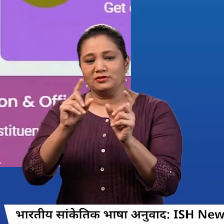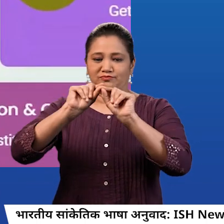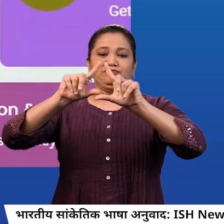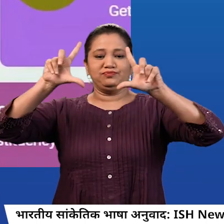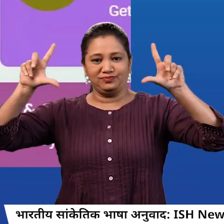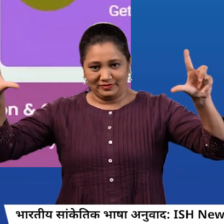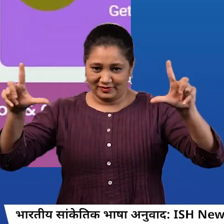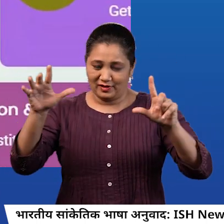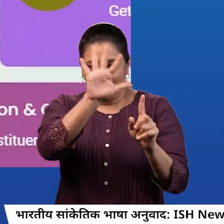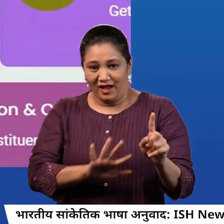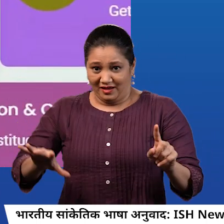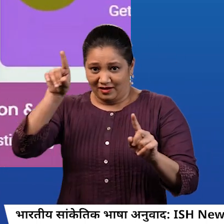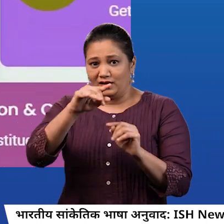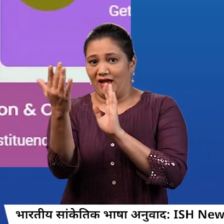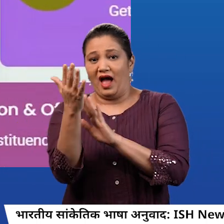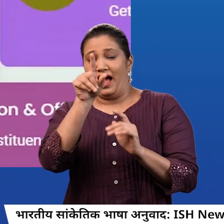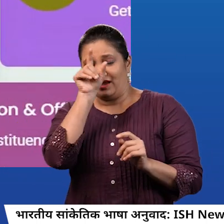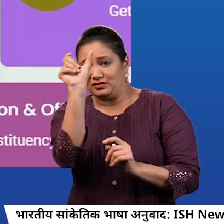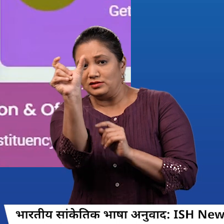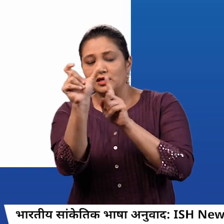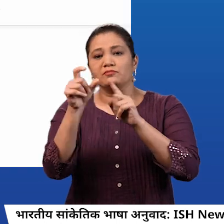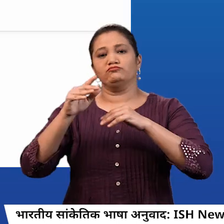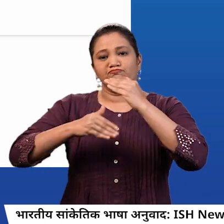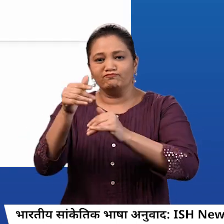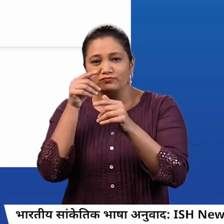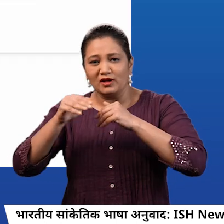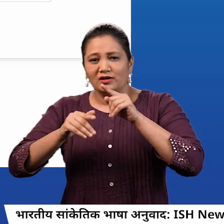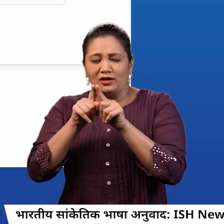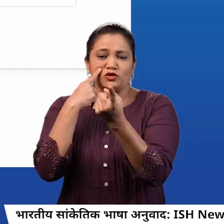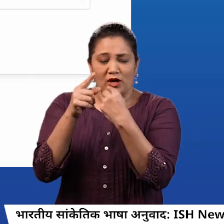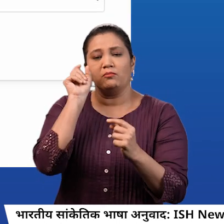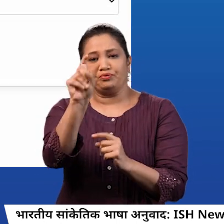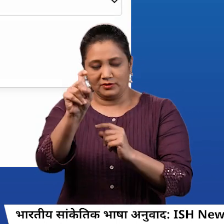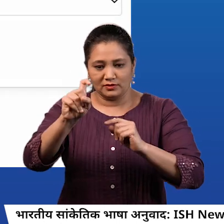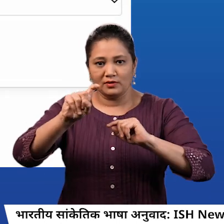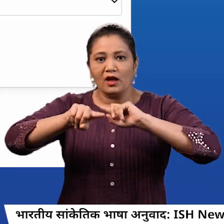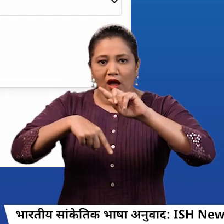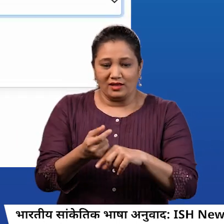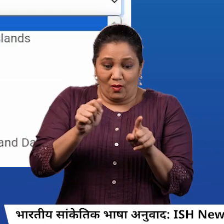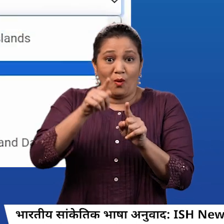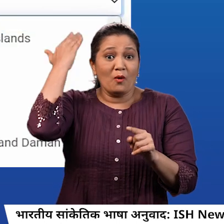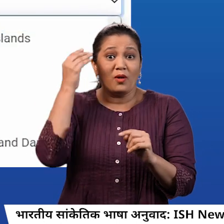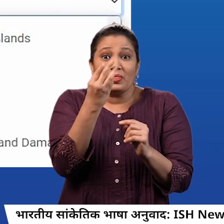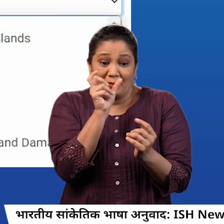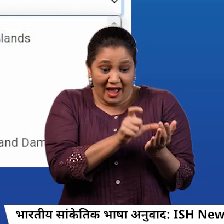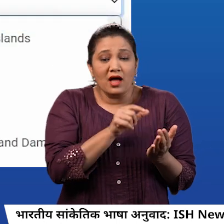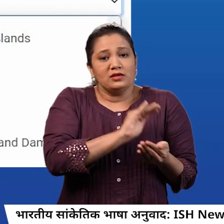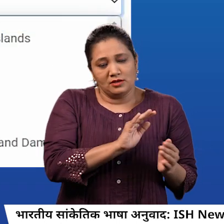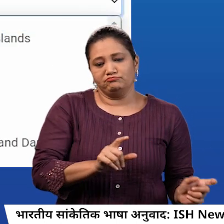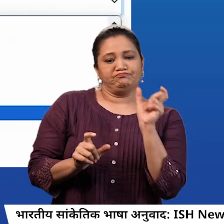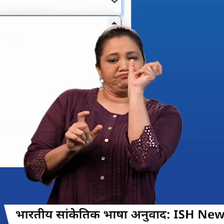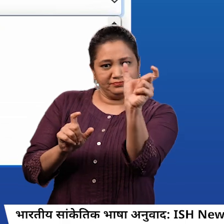ट्रॅक ॲप्लिकेशन स्टेटस हा पर्याय निवडायचा आहे आणि मग समोर आलेल्या पानावर आपल्या अर्जाचा संदर्भ क्रमांक आणि राज्य हा तपशील